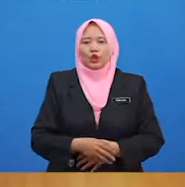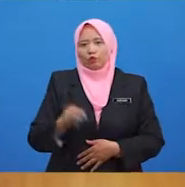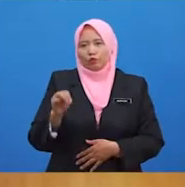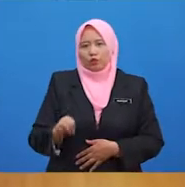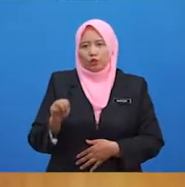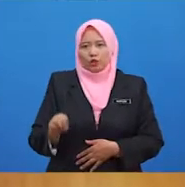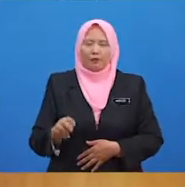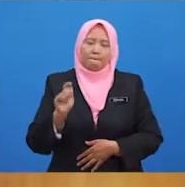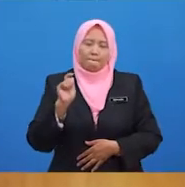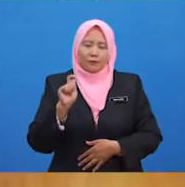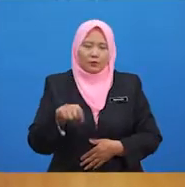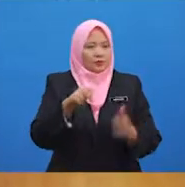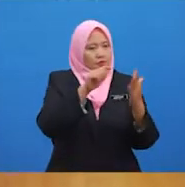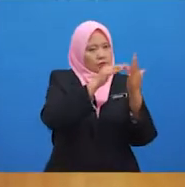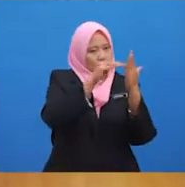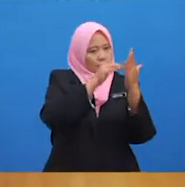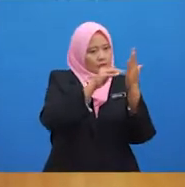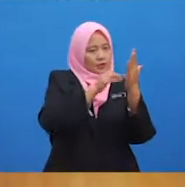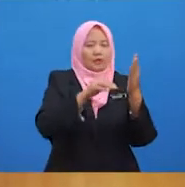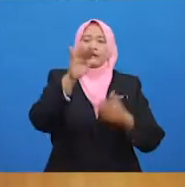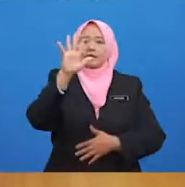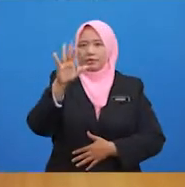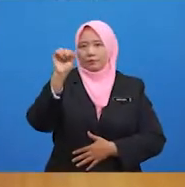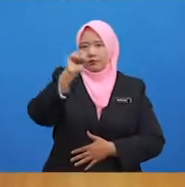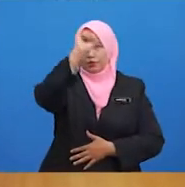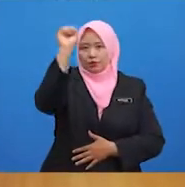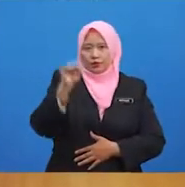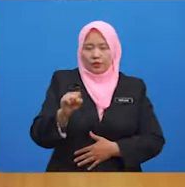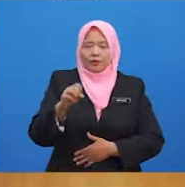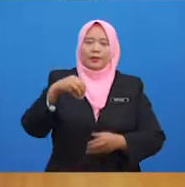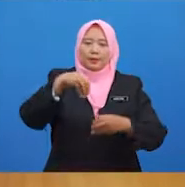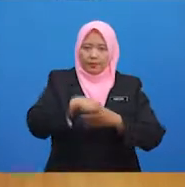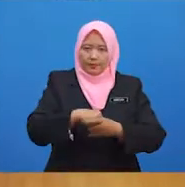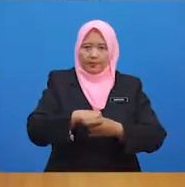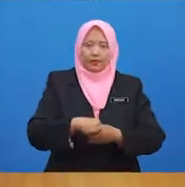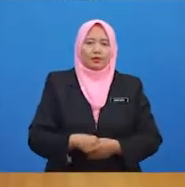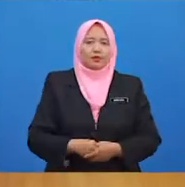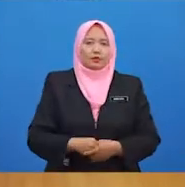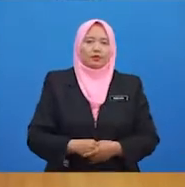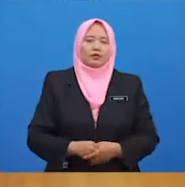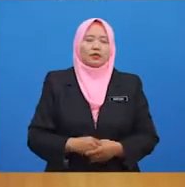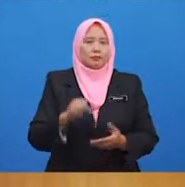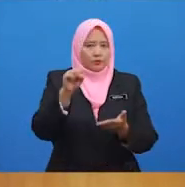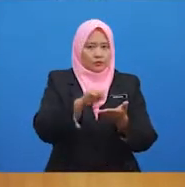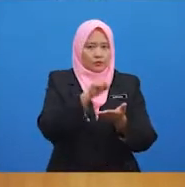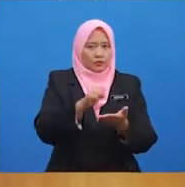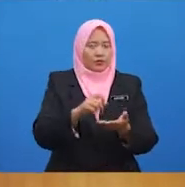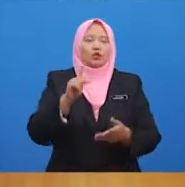diminta menaraikan 5 persoalan yang terdapat dalam sajak Ku Ingin Berterima Kasih.